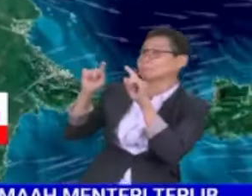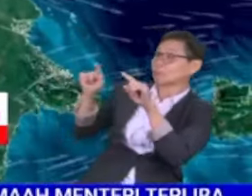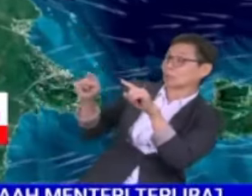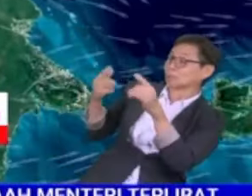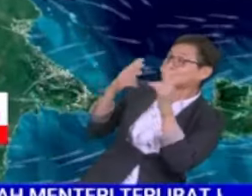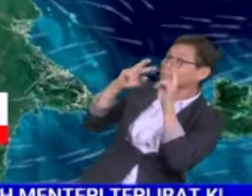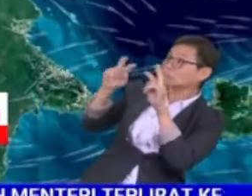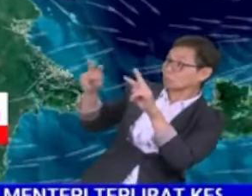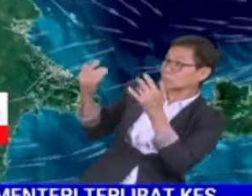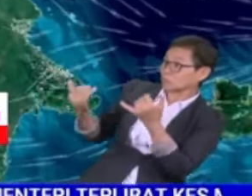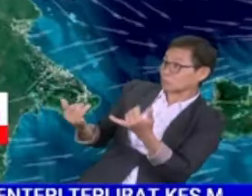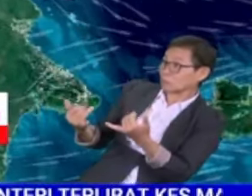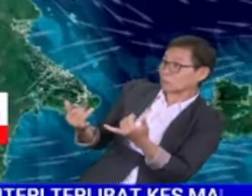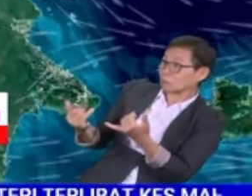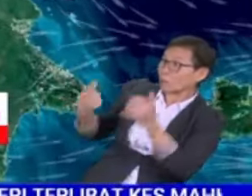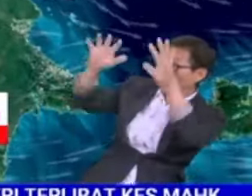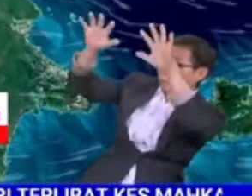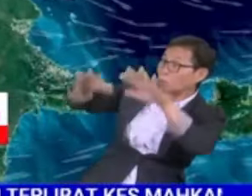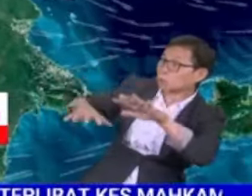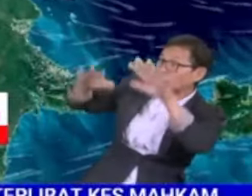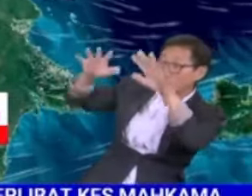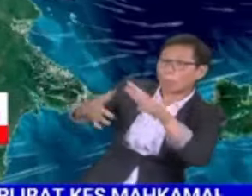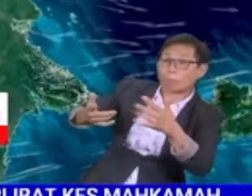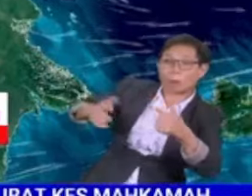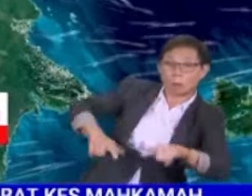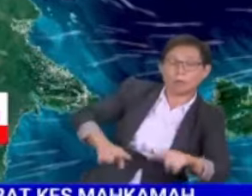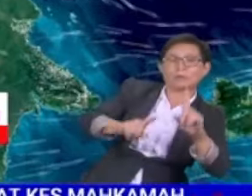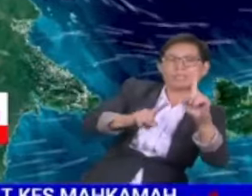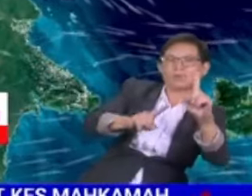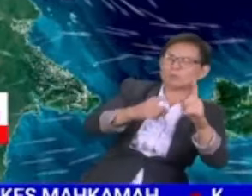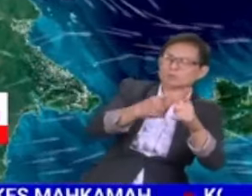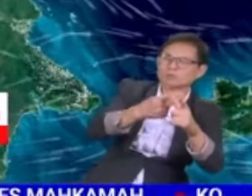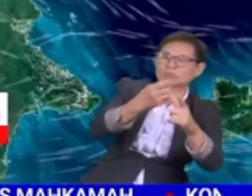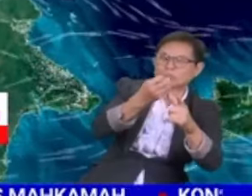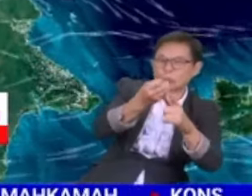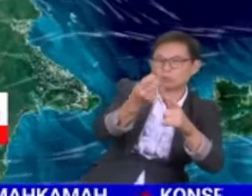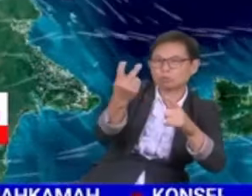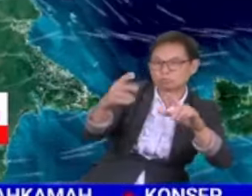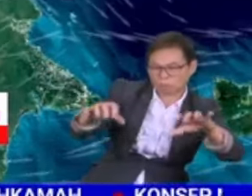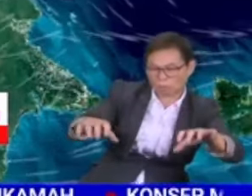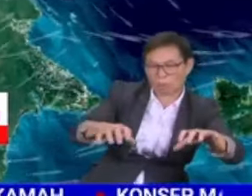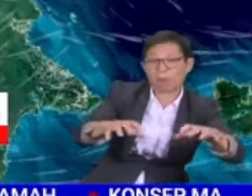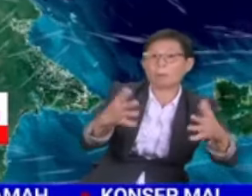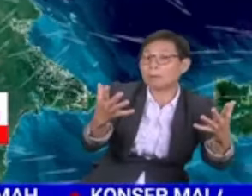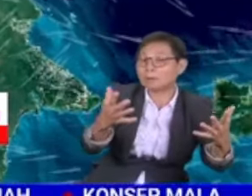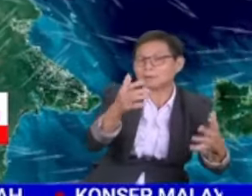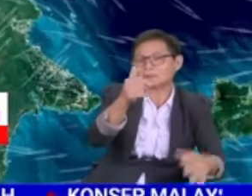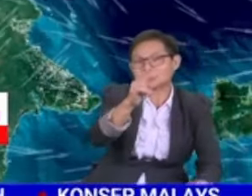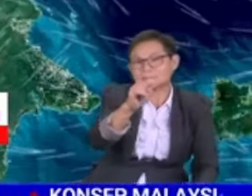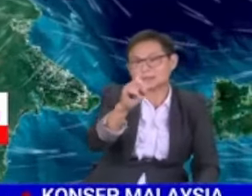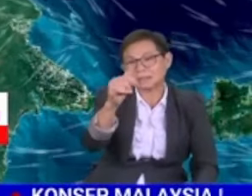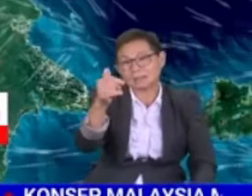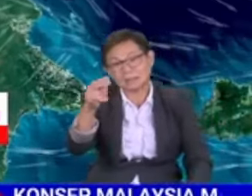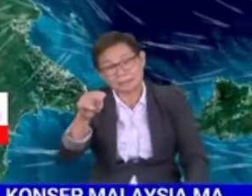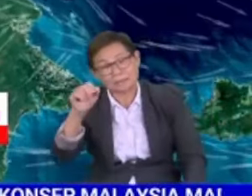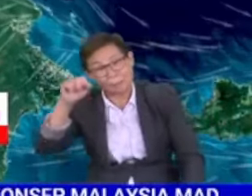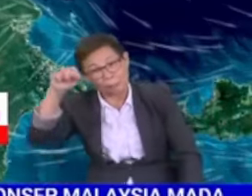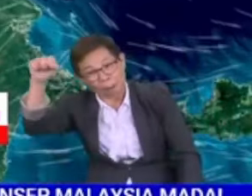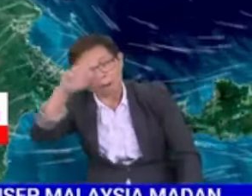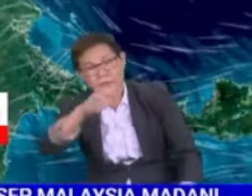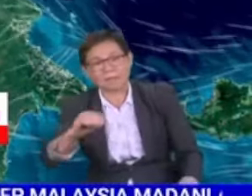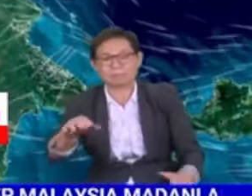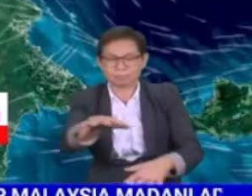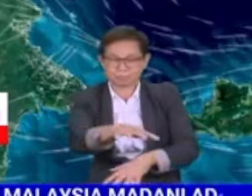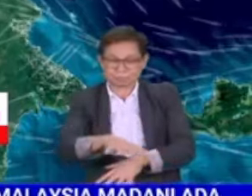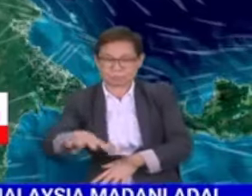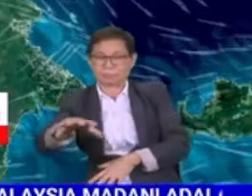dapat diperhatikan ketika ini, hujan kini sedang berlaku di 1-2 tempat melibatkan bahagian Sandakan di Sabah termasuklah